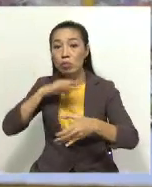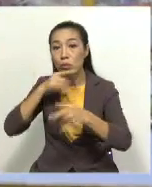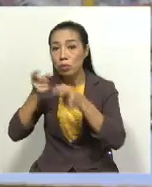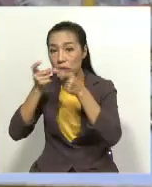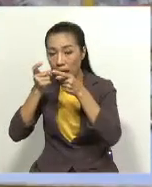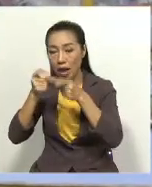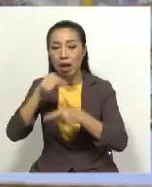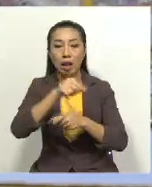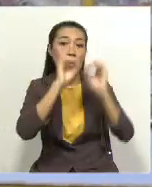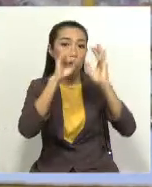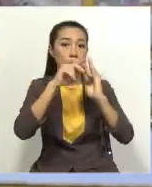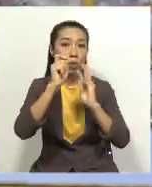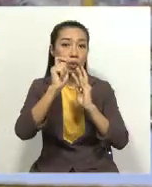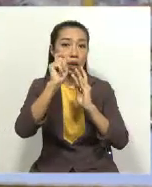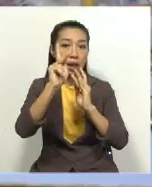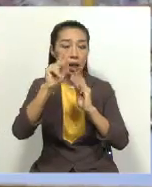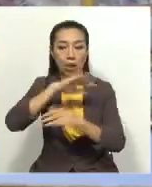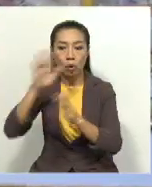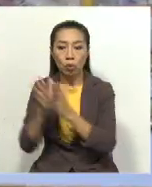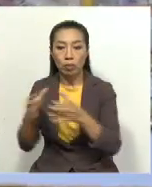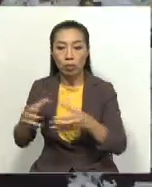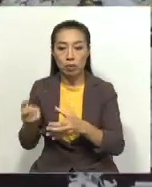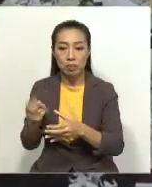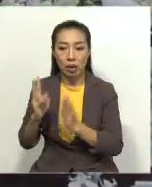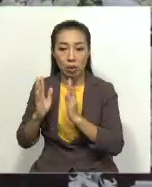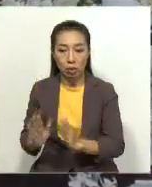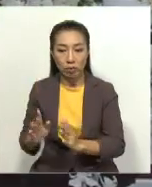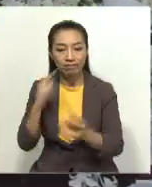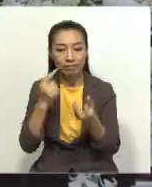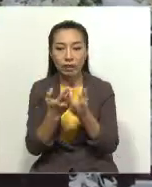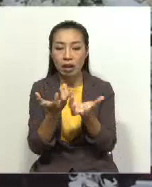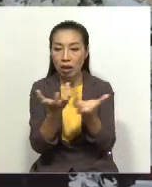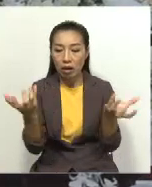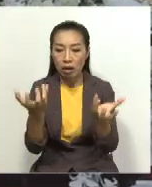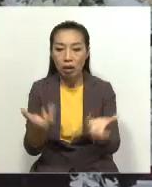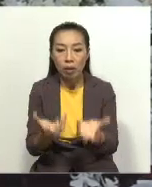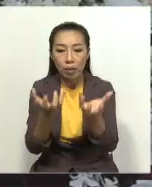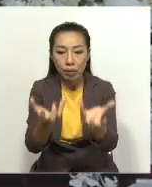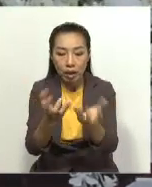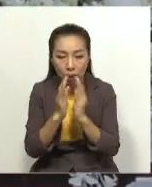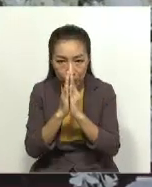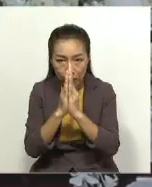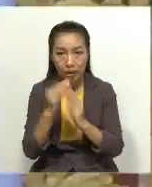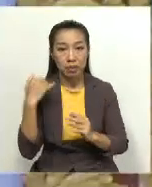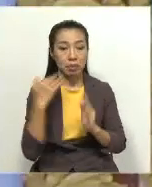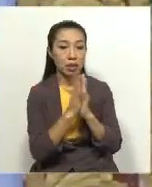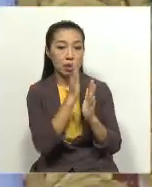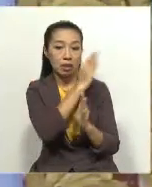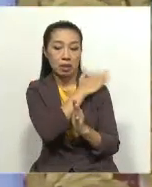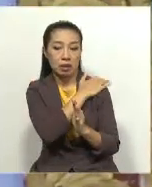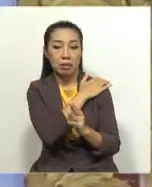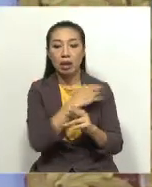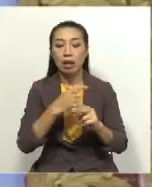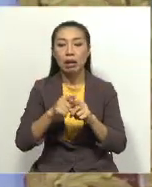เอกรวม 12คนร่วมในพิธีบวงสรวงสิ่งศักดิ์สิทธิ์ที่บริเวณลานวัดพระธาตุดอยเวาโดยมีพระครูประยุทธ์